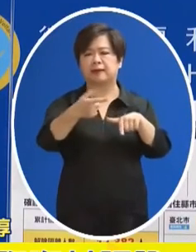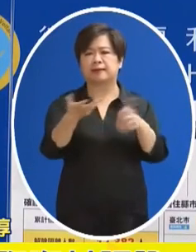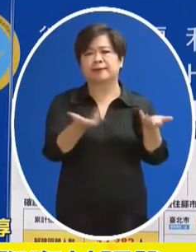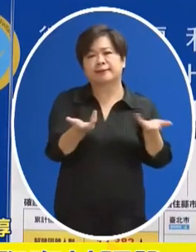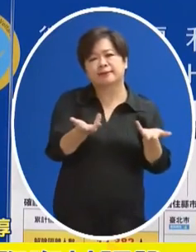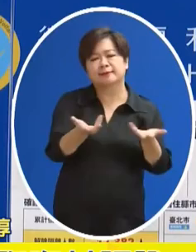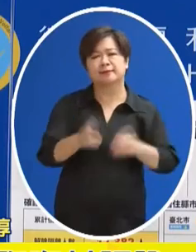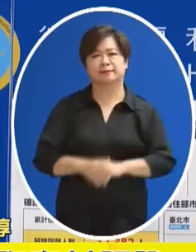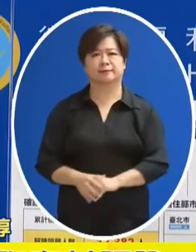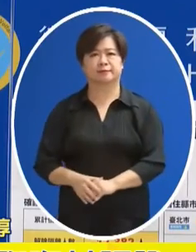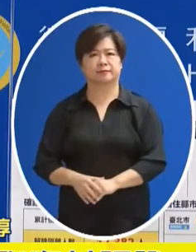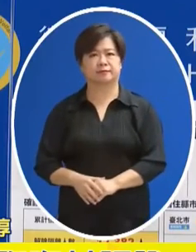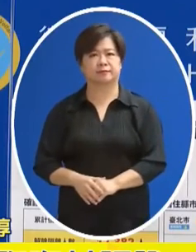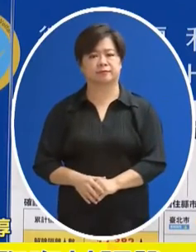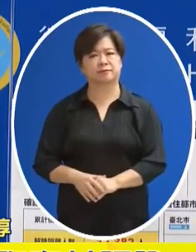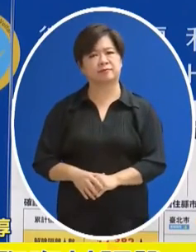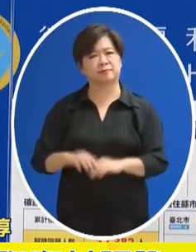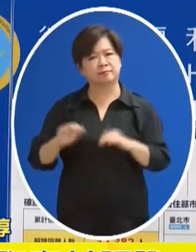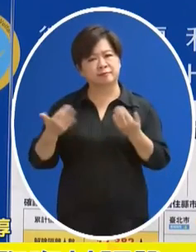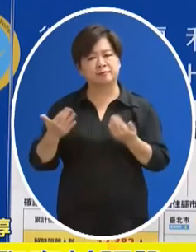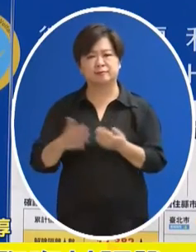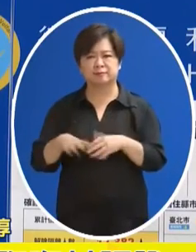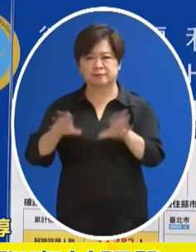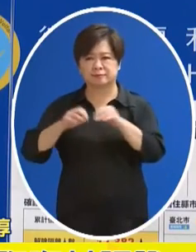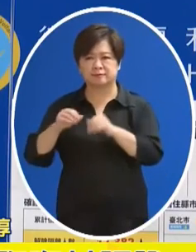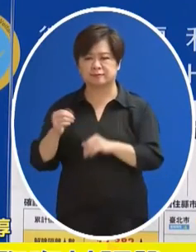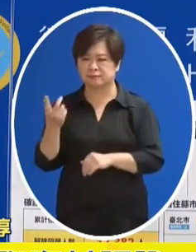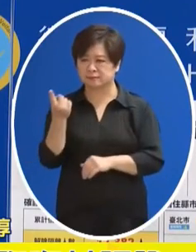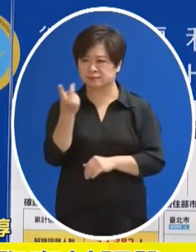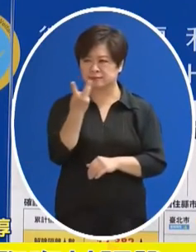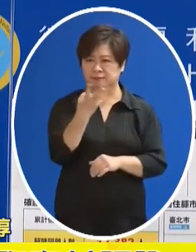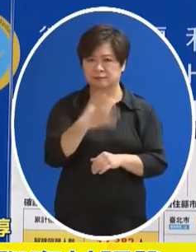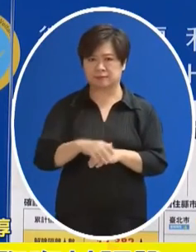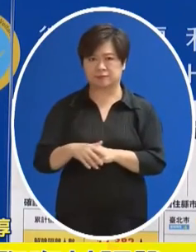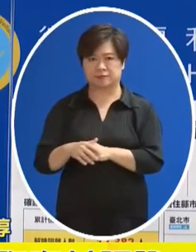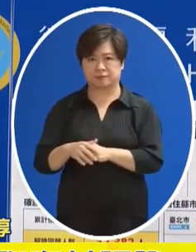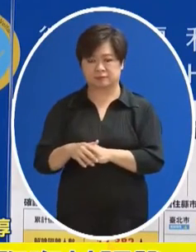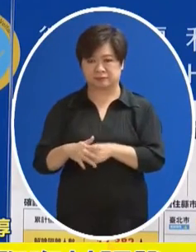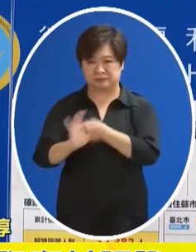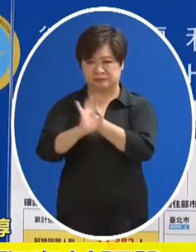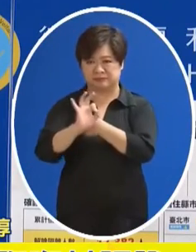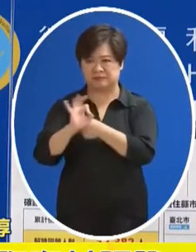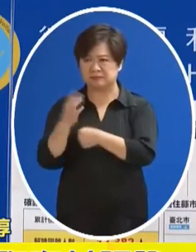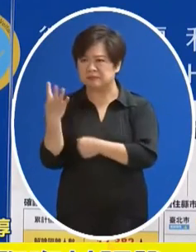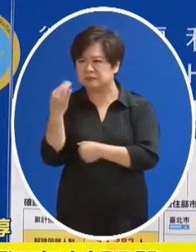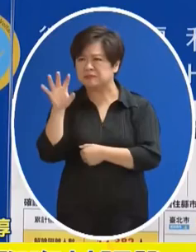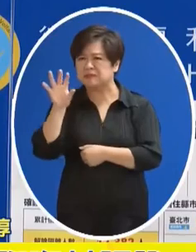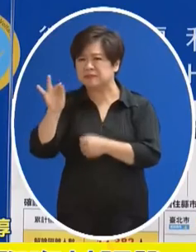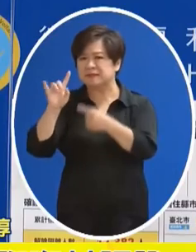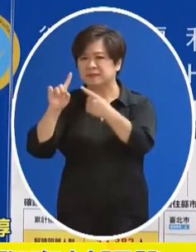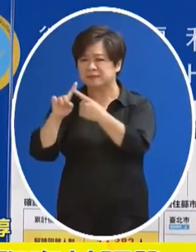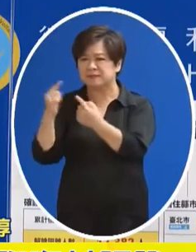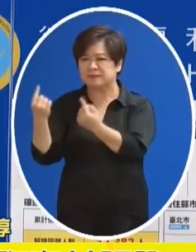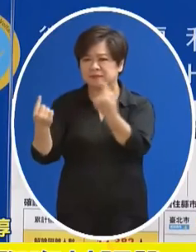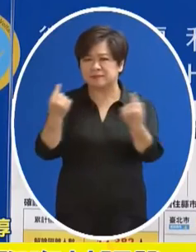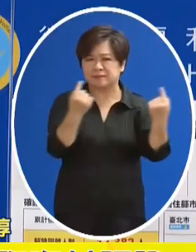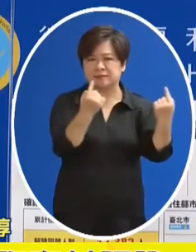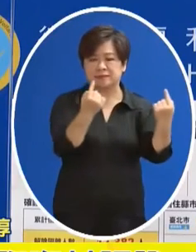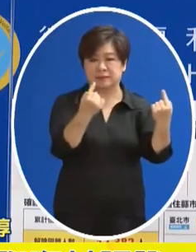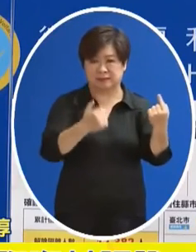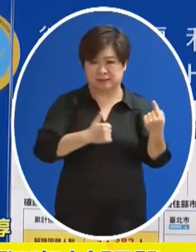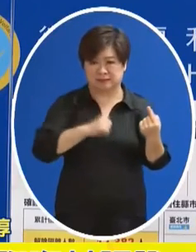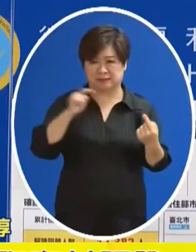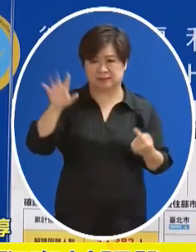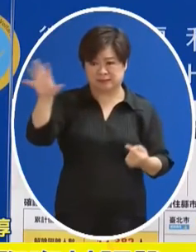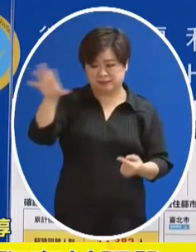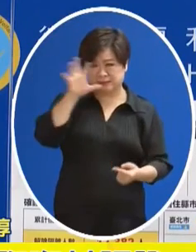资料，每那两三篇里面都是几百个个案的比较而已。那这样子是不是在我们的